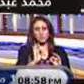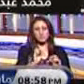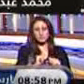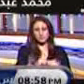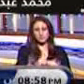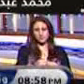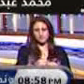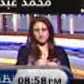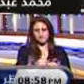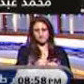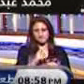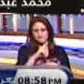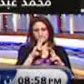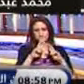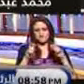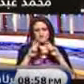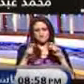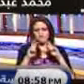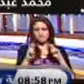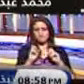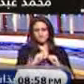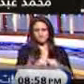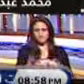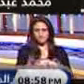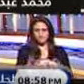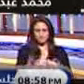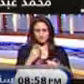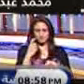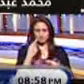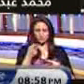ايضا امور بتتصل